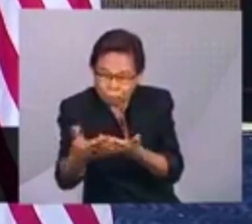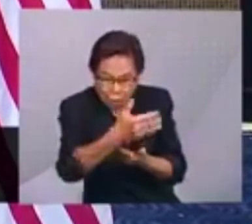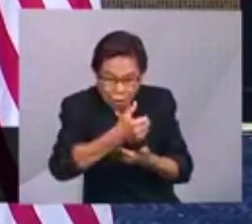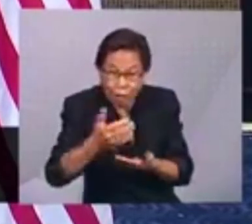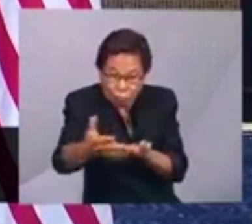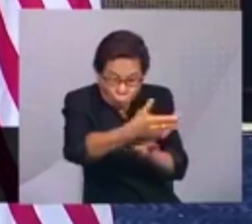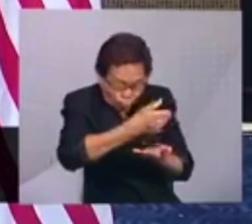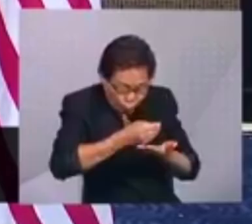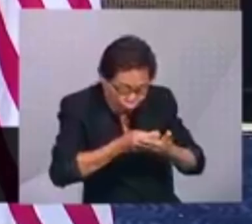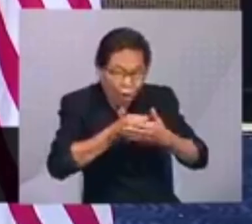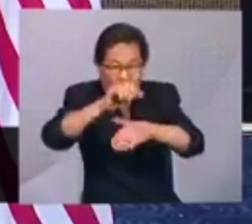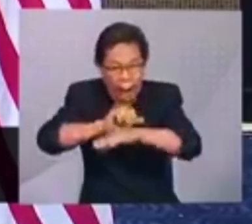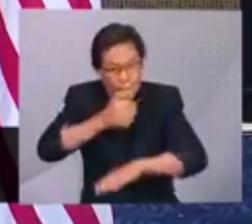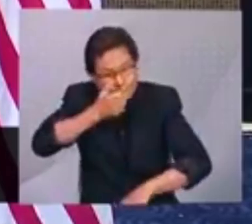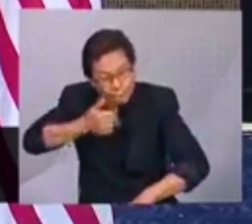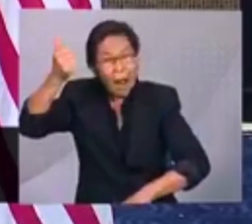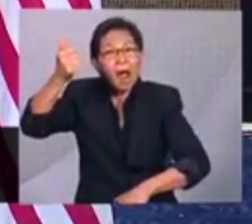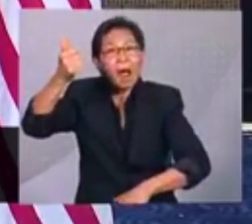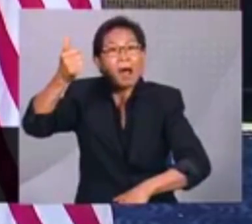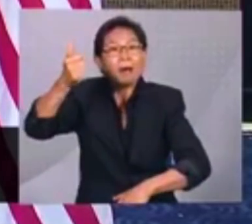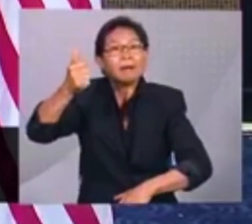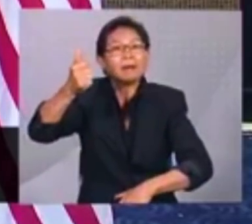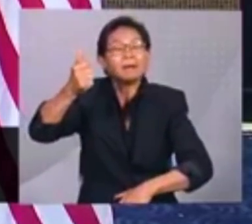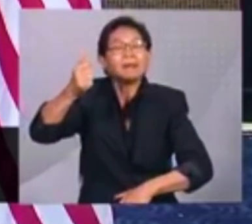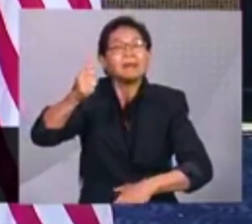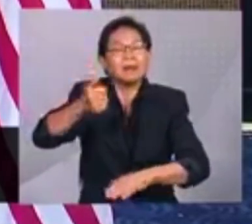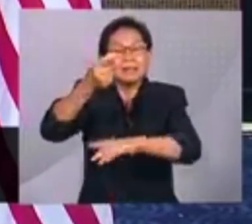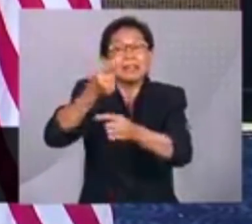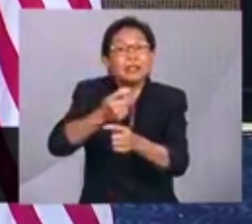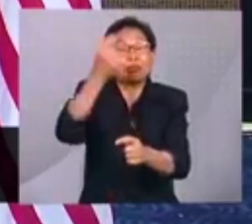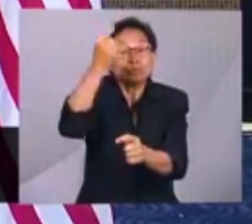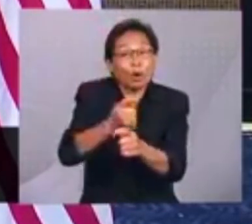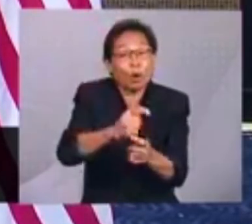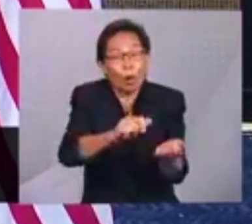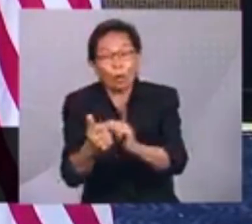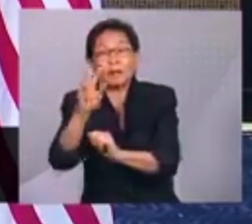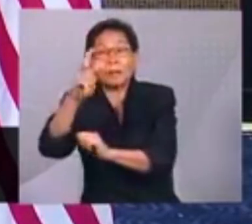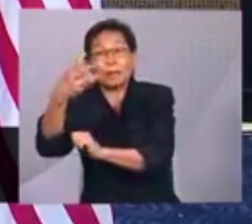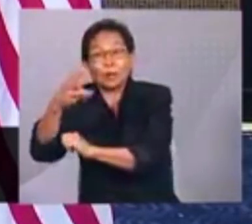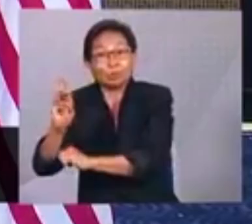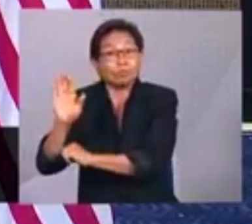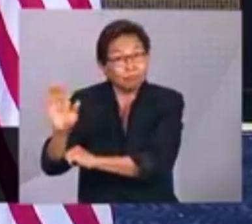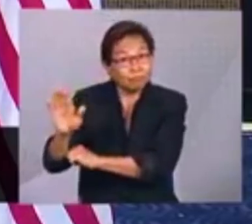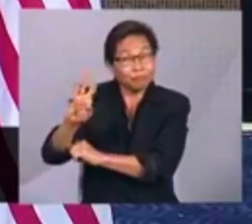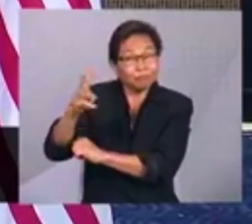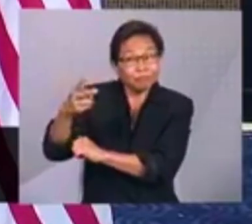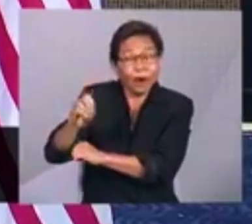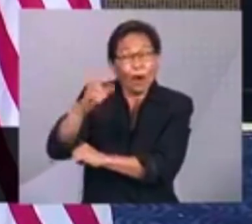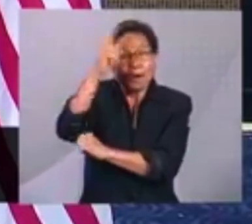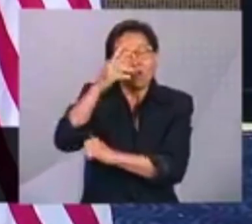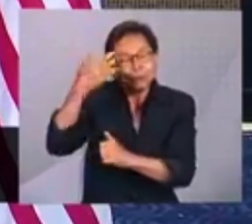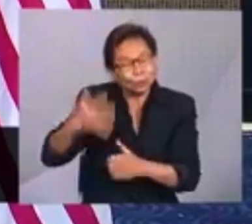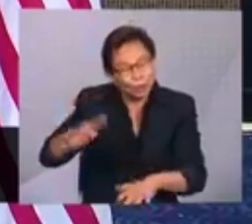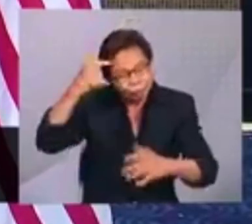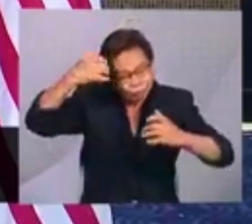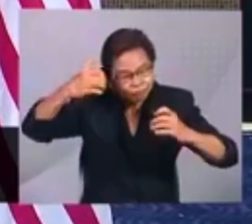amalan terbaik yang ditentukan oleh pertumbuhan kesehatan sedunia atau debu Exo kerajaan